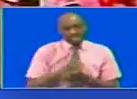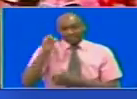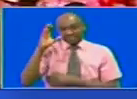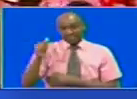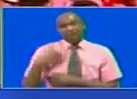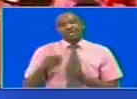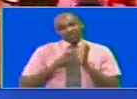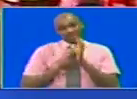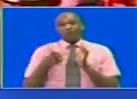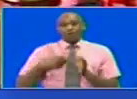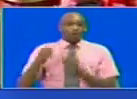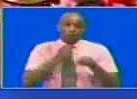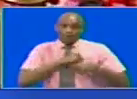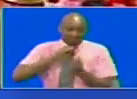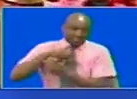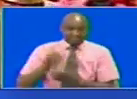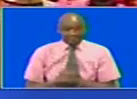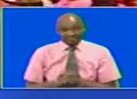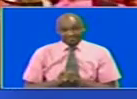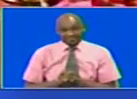wanawake wa kaunti ya Homa Bay.